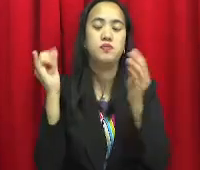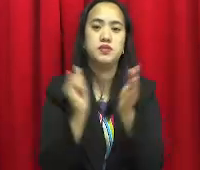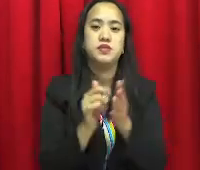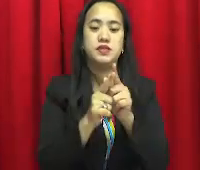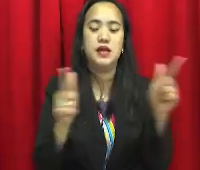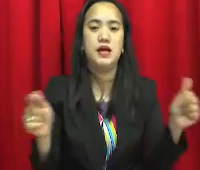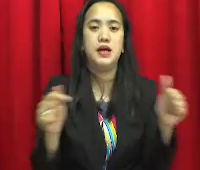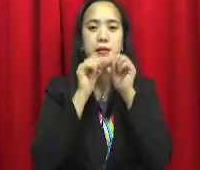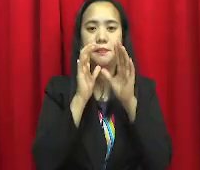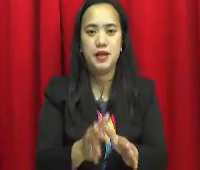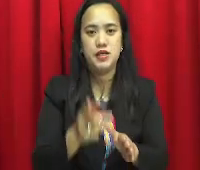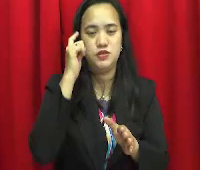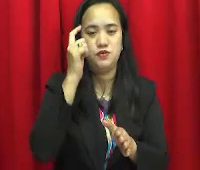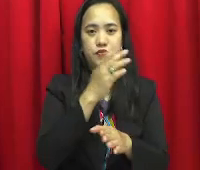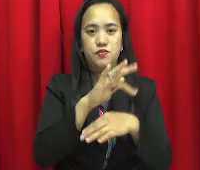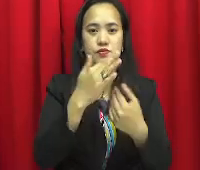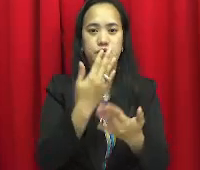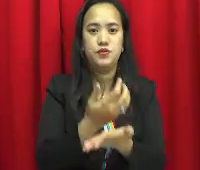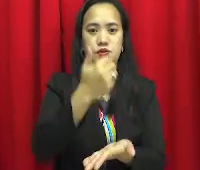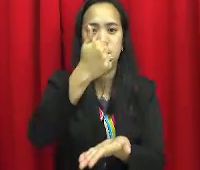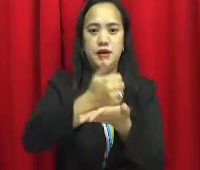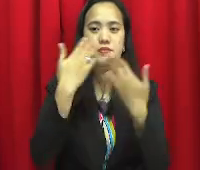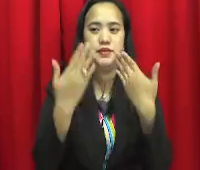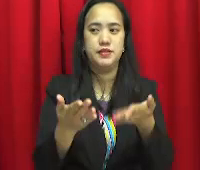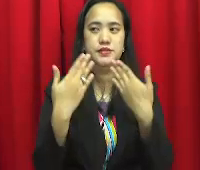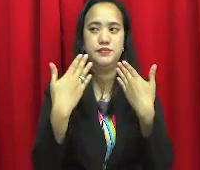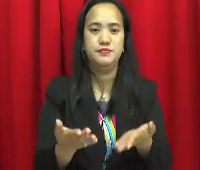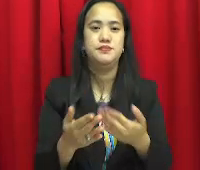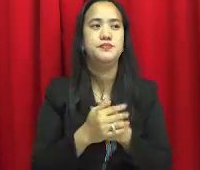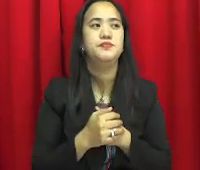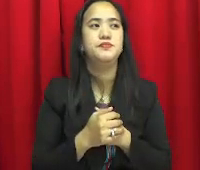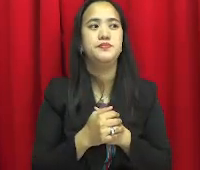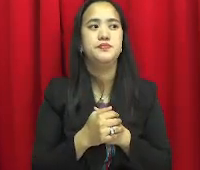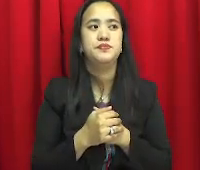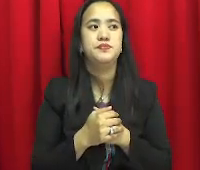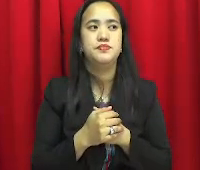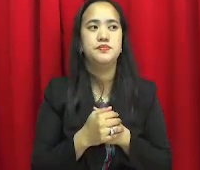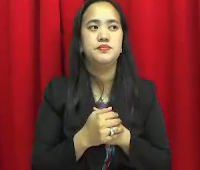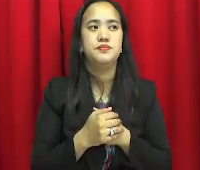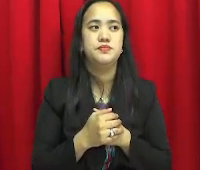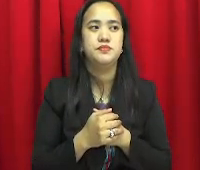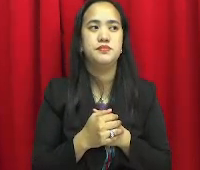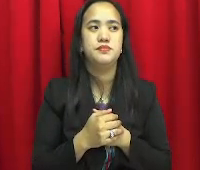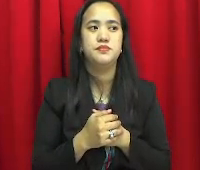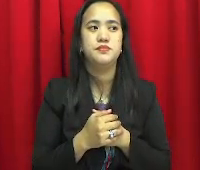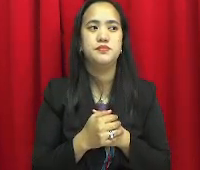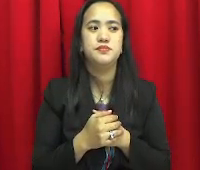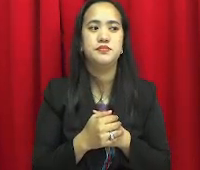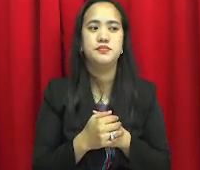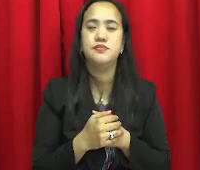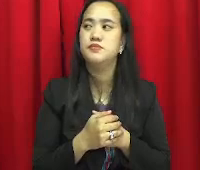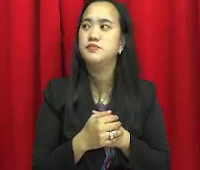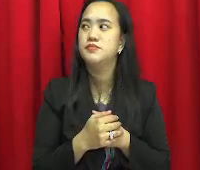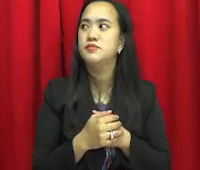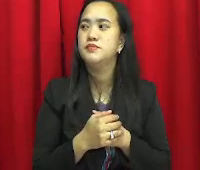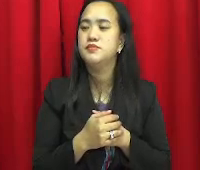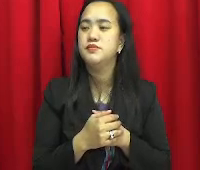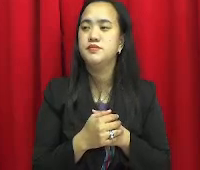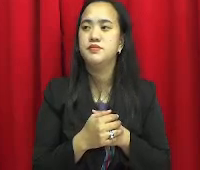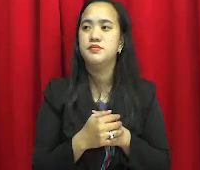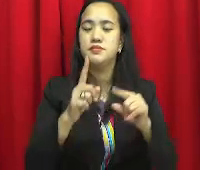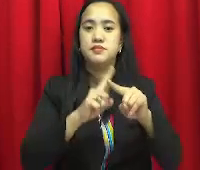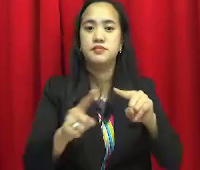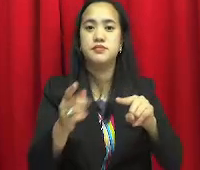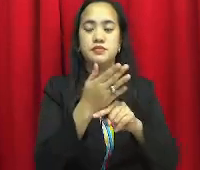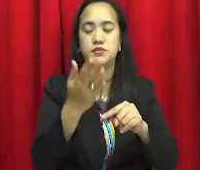inyong lahat. All right. Thank you, Lesley. Pakilakasan lang yung microphone niya, ha? Alam nyo, mga patid, katulad